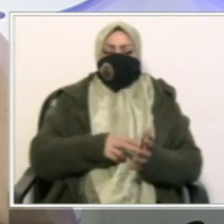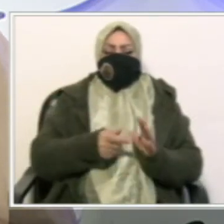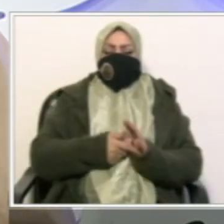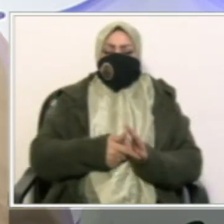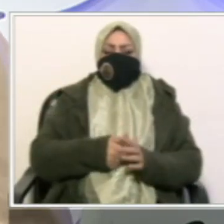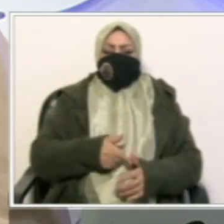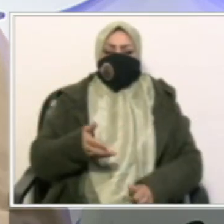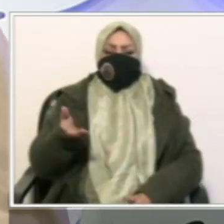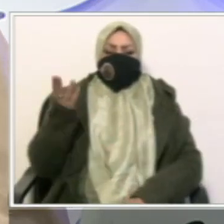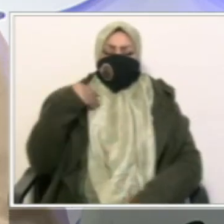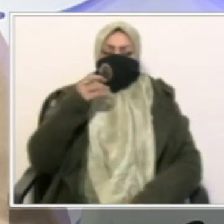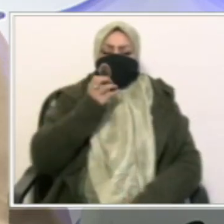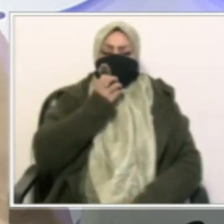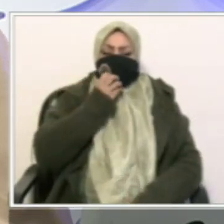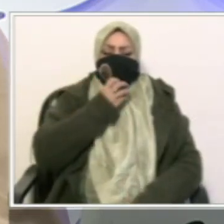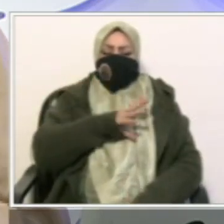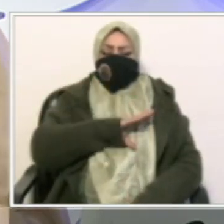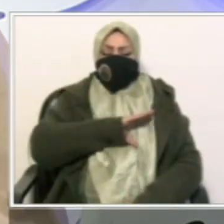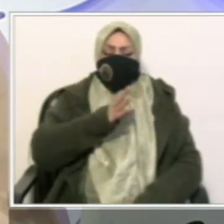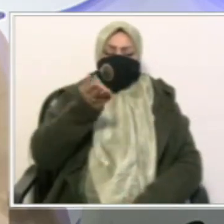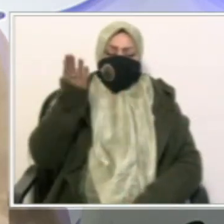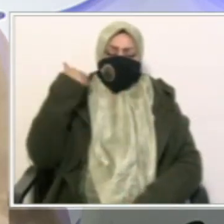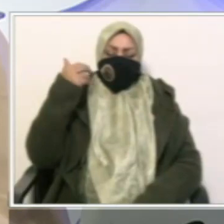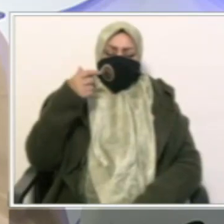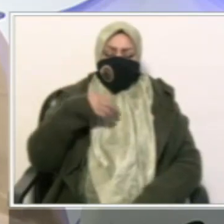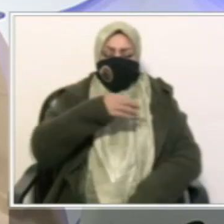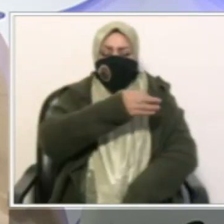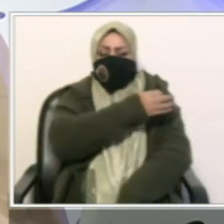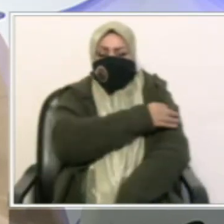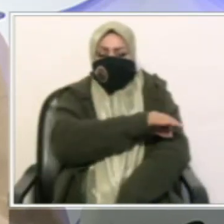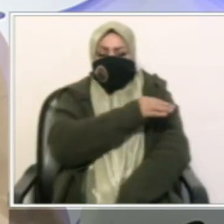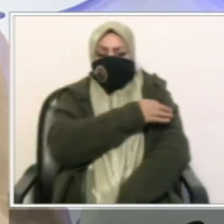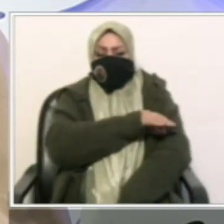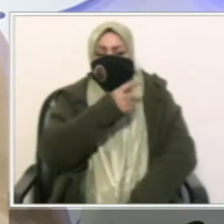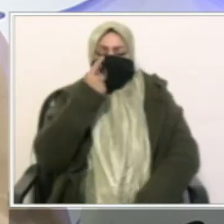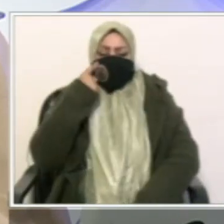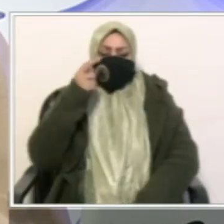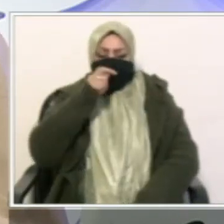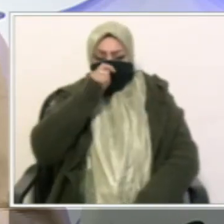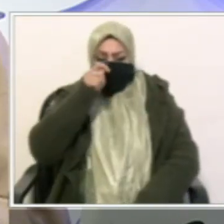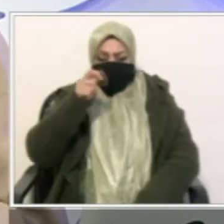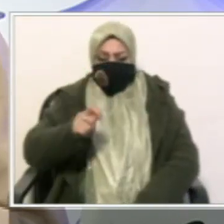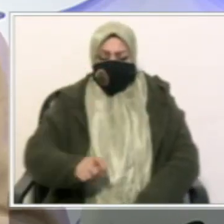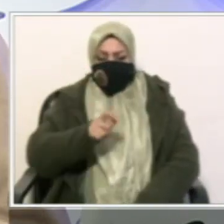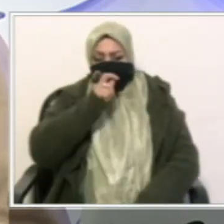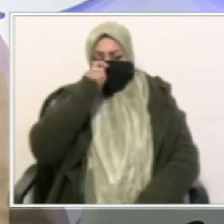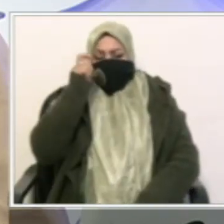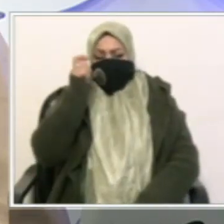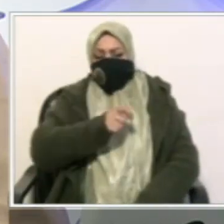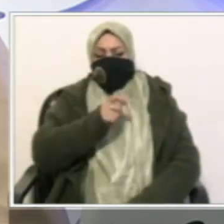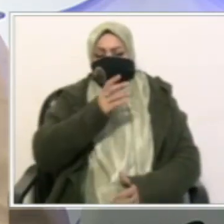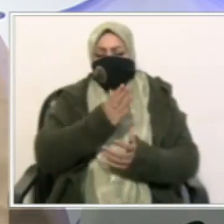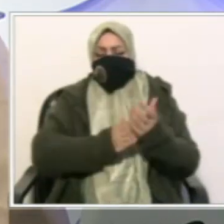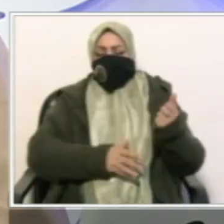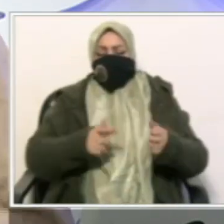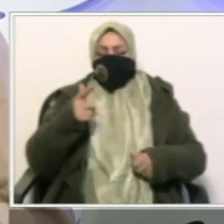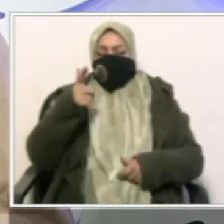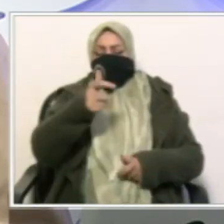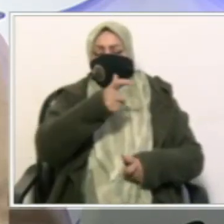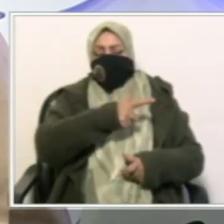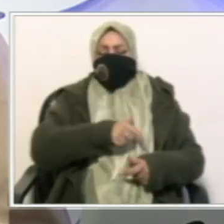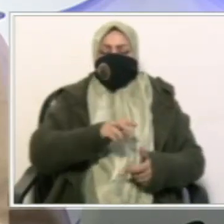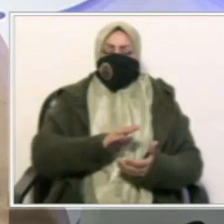التجارب وأذلنا وأذل أبناءنا ونساءنا، وبل رفعوا معهم في تلك الحروب